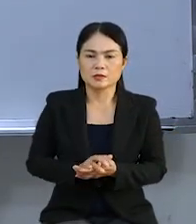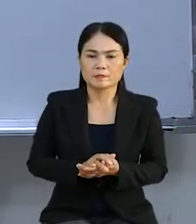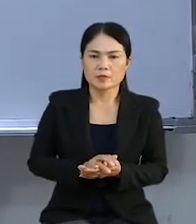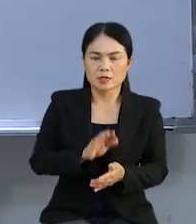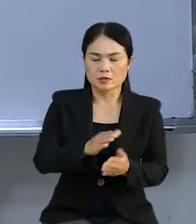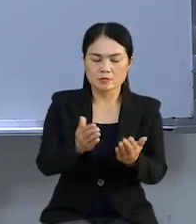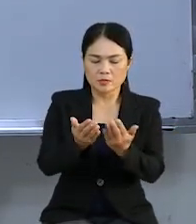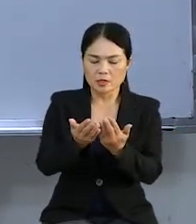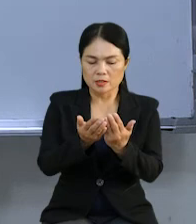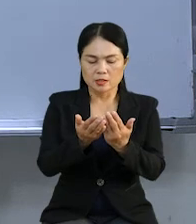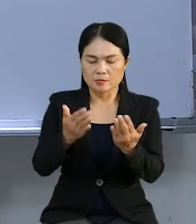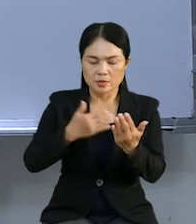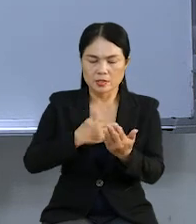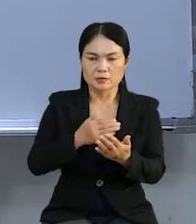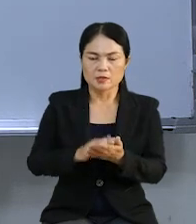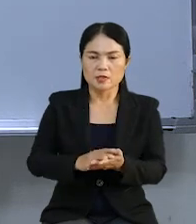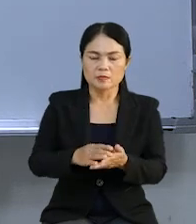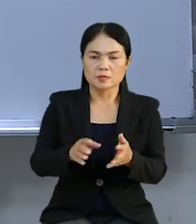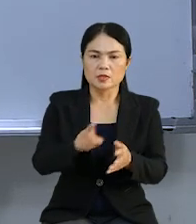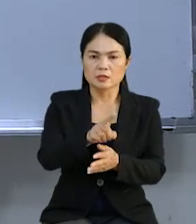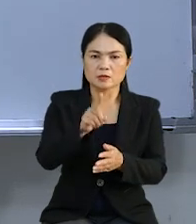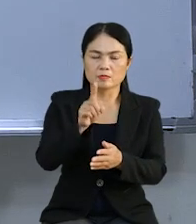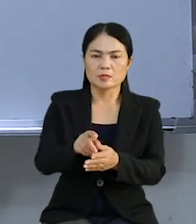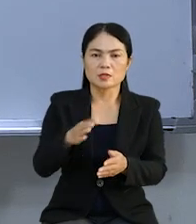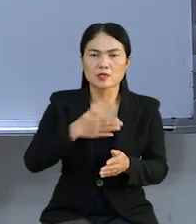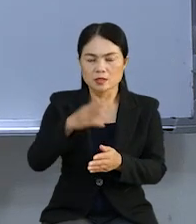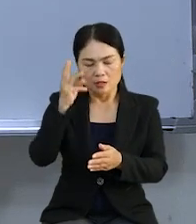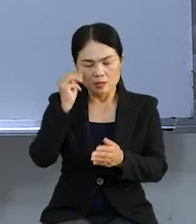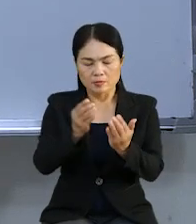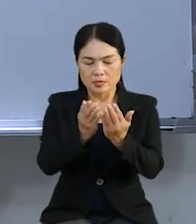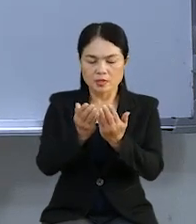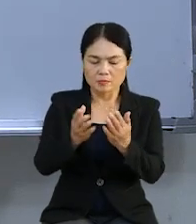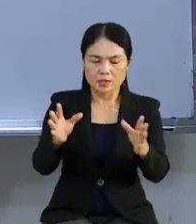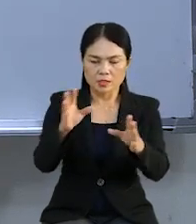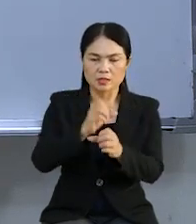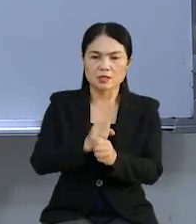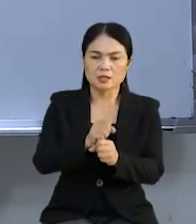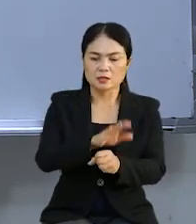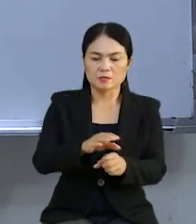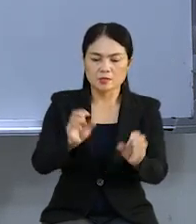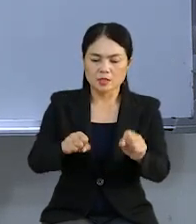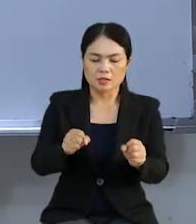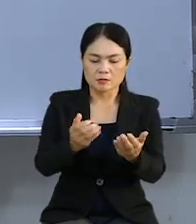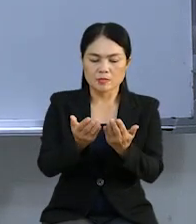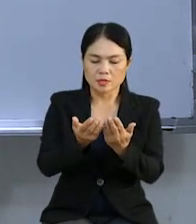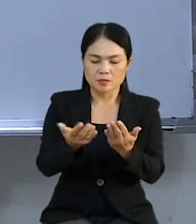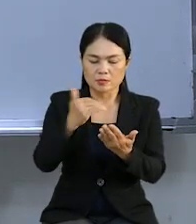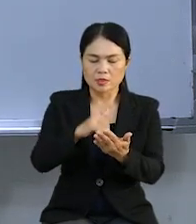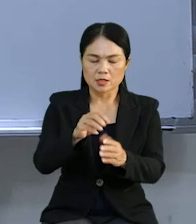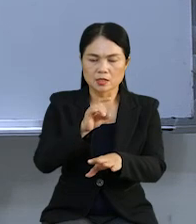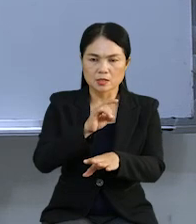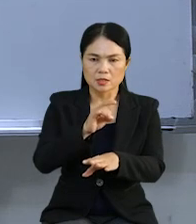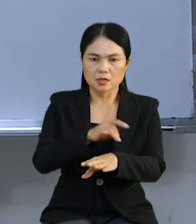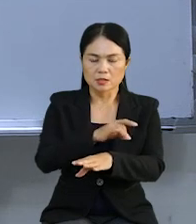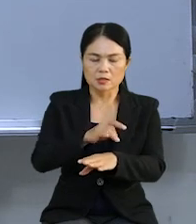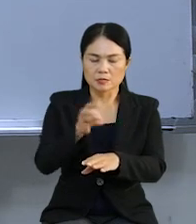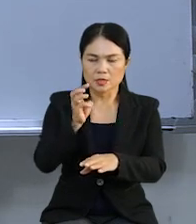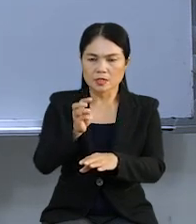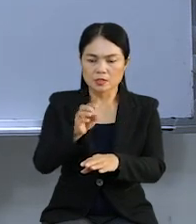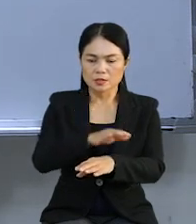ก้นบานอ่านจมูกลูกครูต่างอ่านได้หรือเต้ลูกครูสังเกตนะก้นบานอ่านจับนะก้นไออ่านมาดองเตี๋ยบานนะลูกครูตกไปบันเต้ก้นอ่